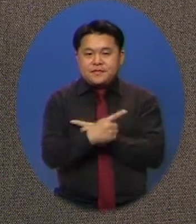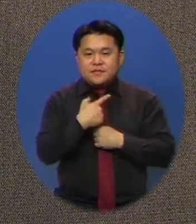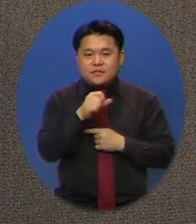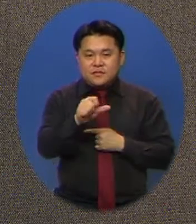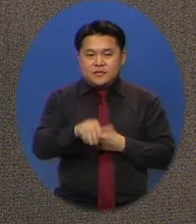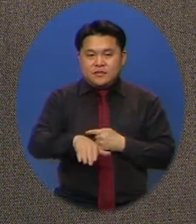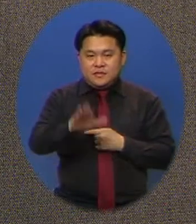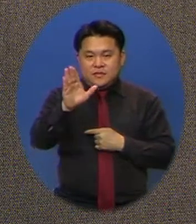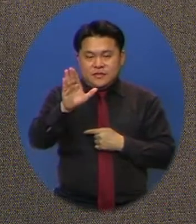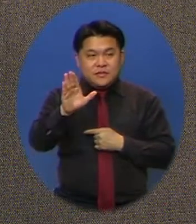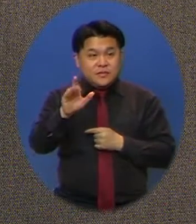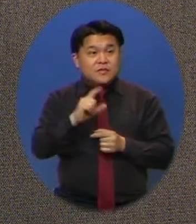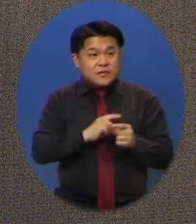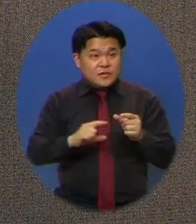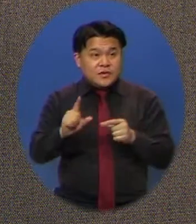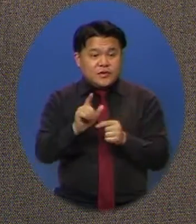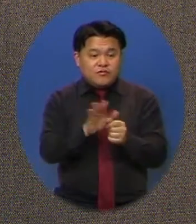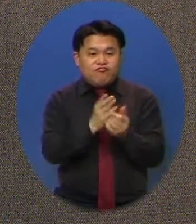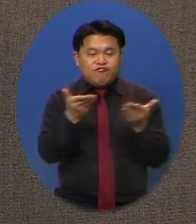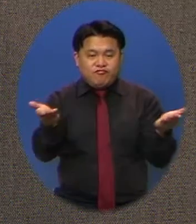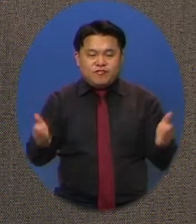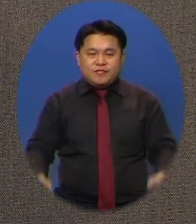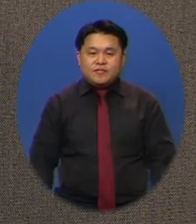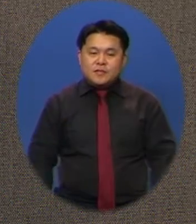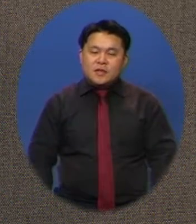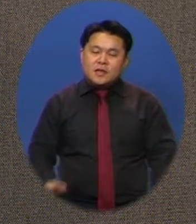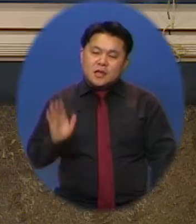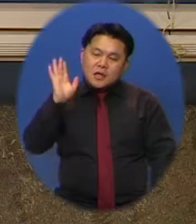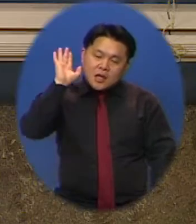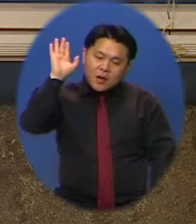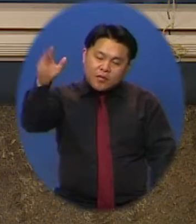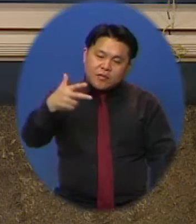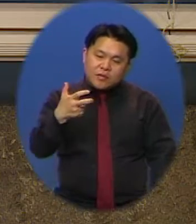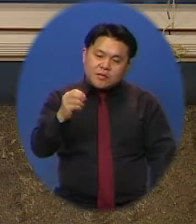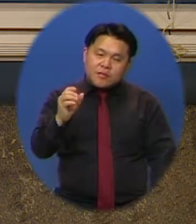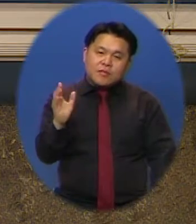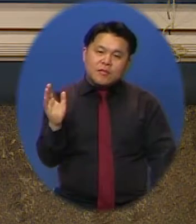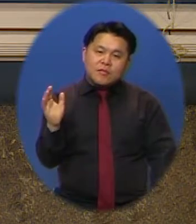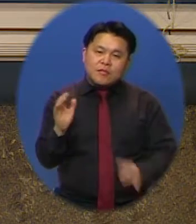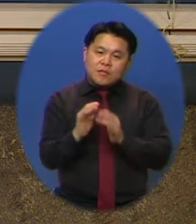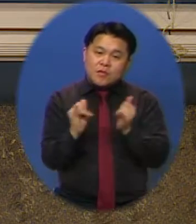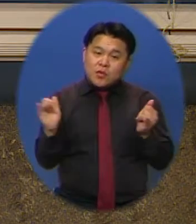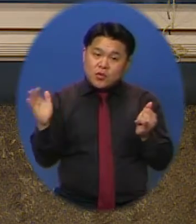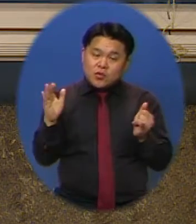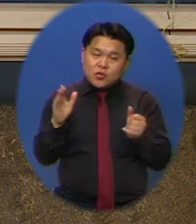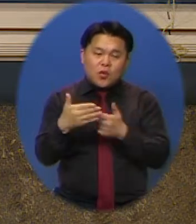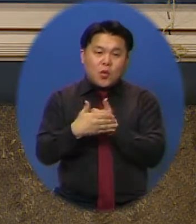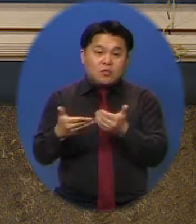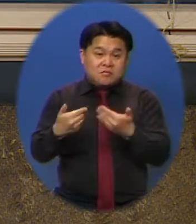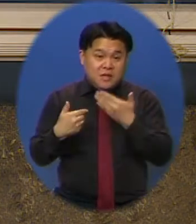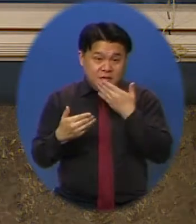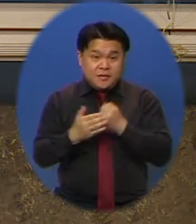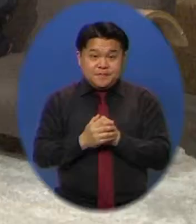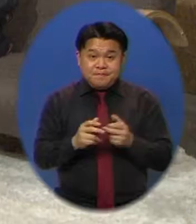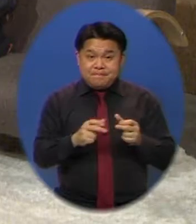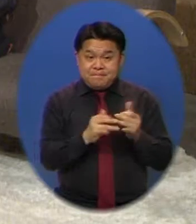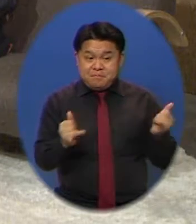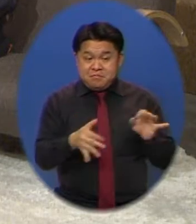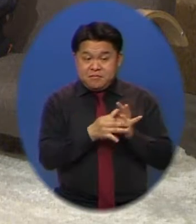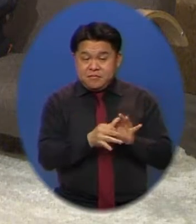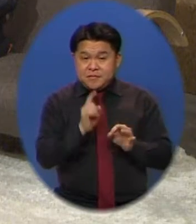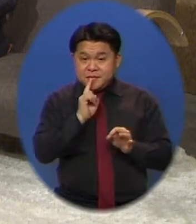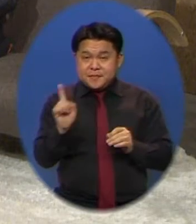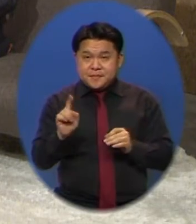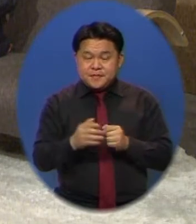65세 이상으로 완화해서 적용을 합니다. 약 70만 명의 노인분들의 혜택을 받을 수 있습니다. 장애인에 대해서